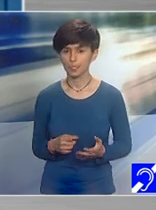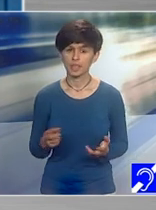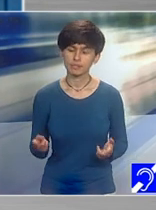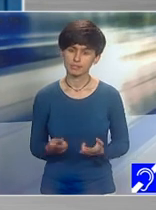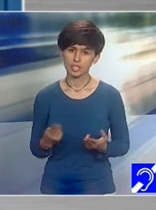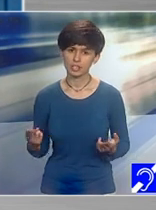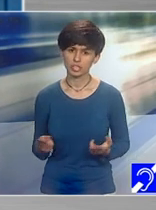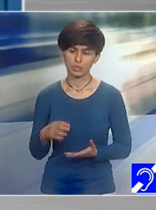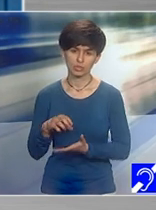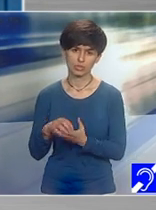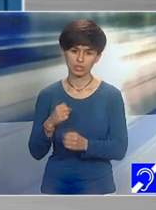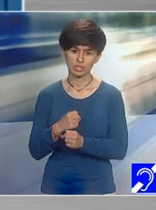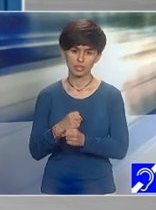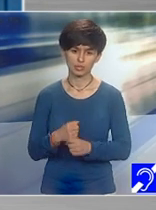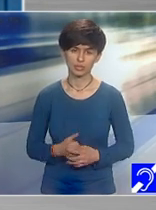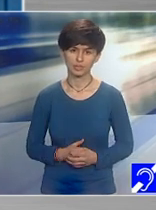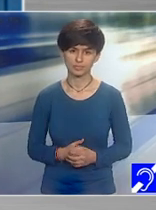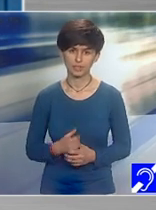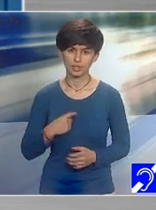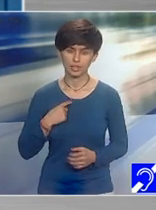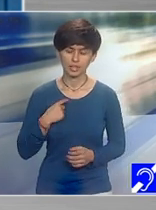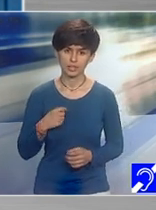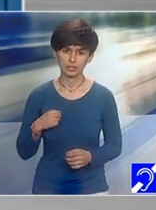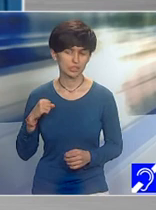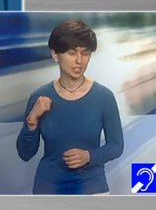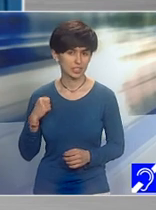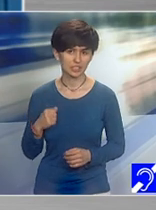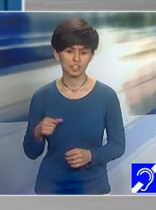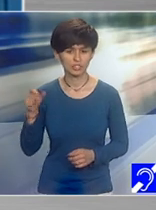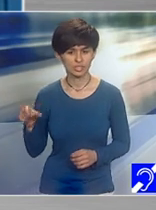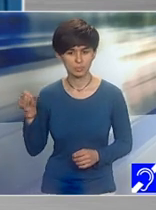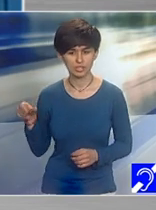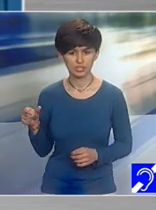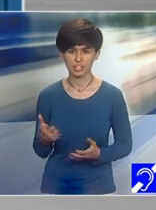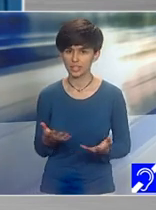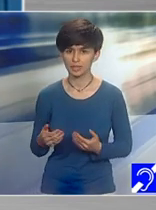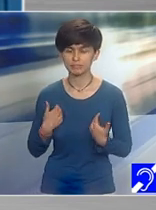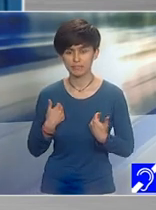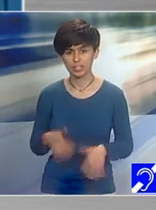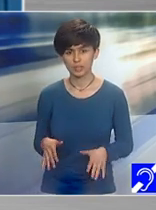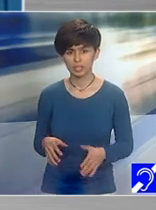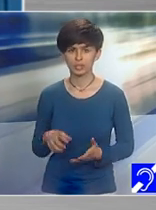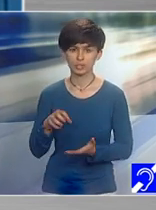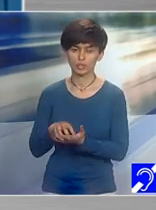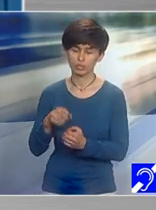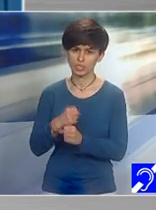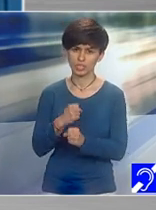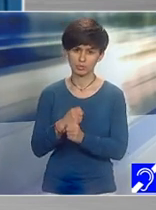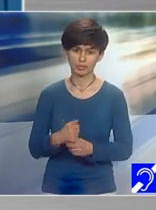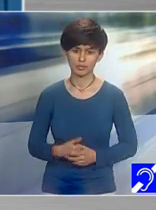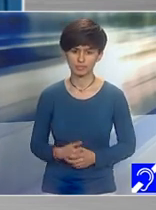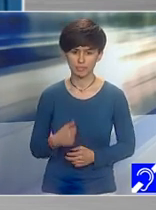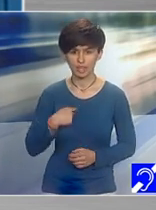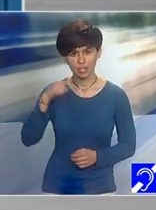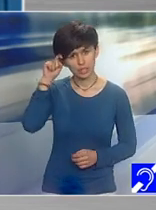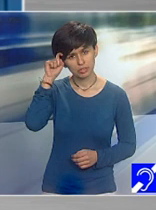persoane care, din păcate, și-au pierdut locul de muncă fără din motive neimputabile lor. Și atunci, cred că ar fi o legătură